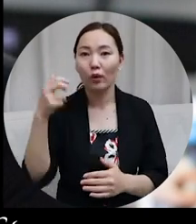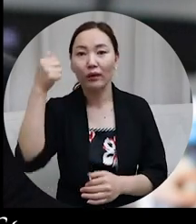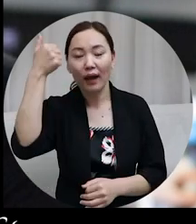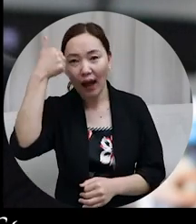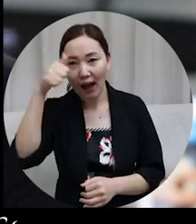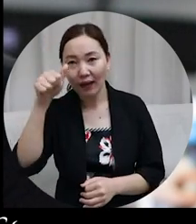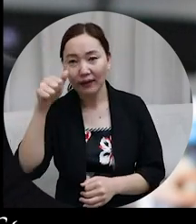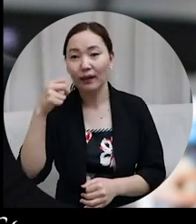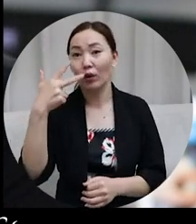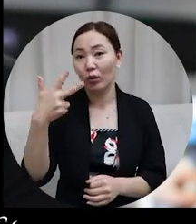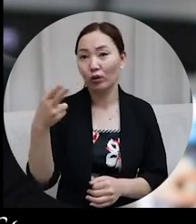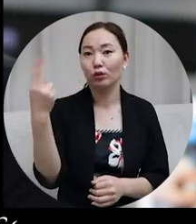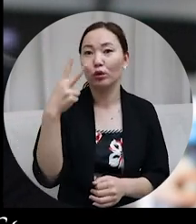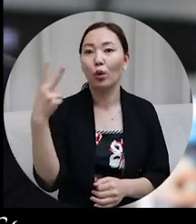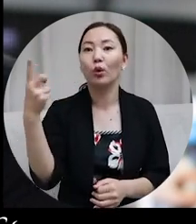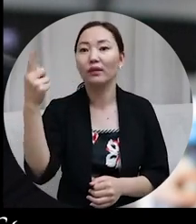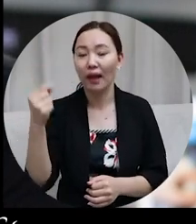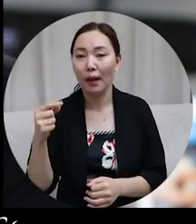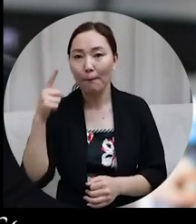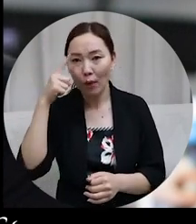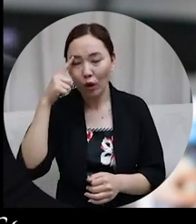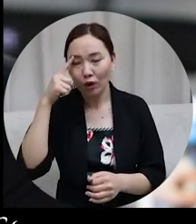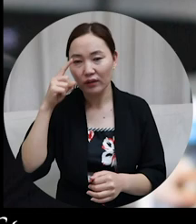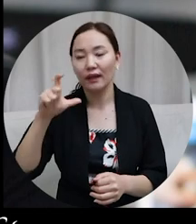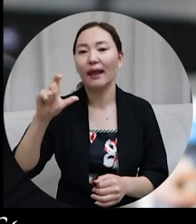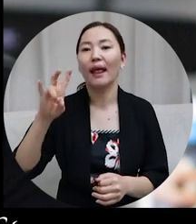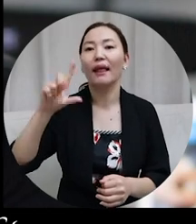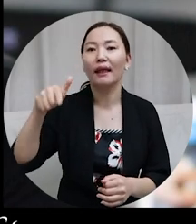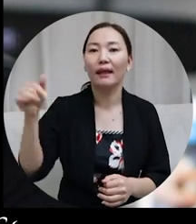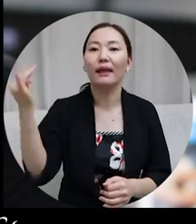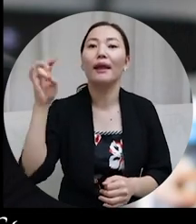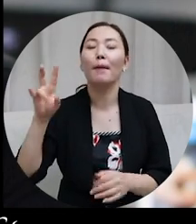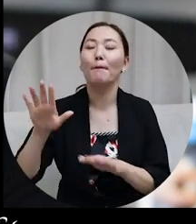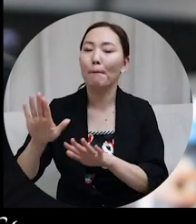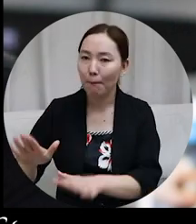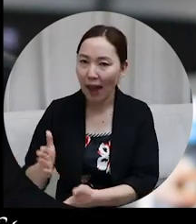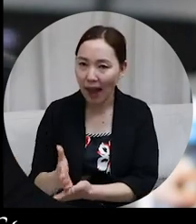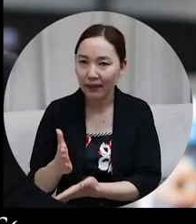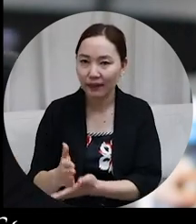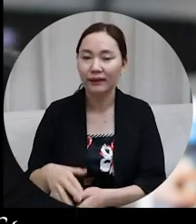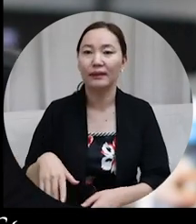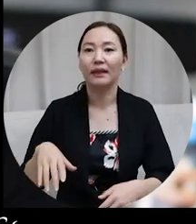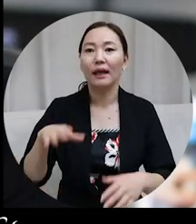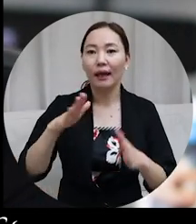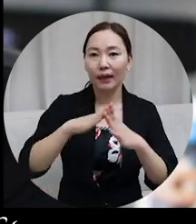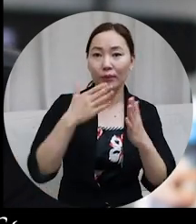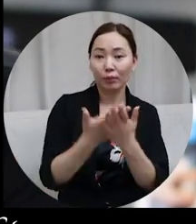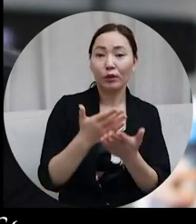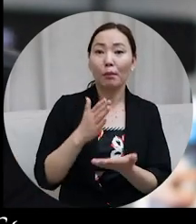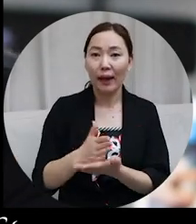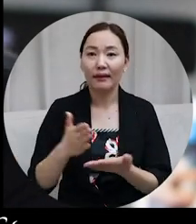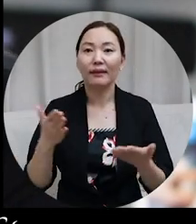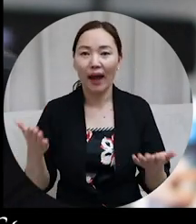ахтай, 3 дүүтэй өнөр өтгөн Монголын нэг жирэл гэр бүлд өсөж тавирсан.